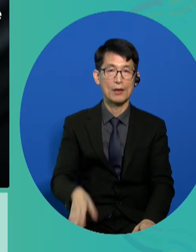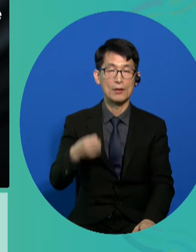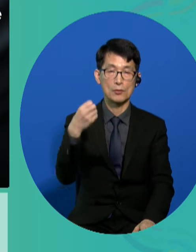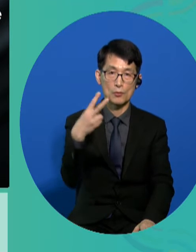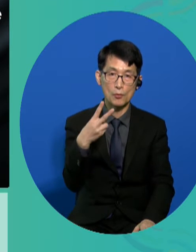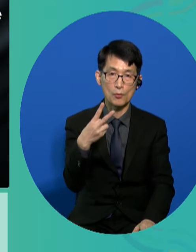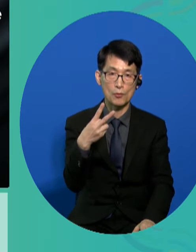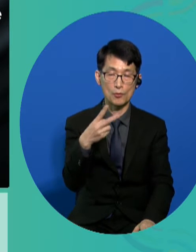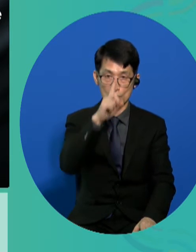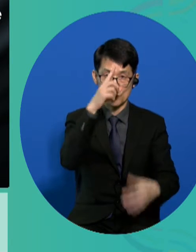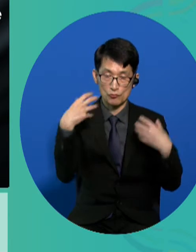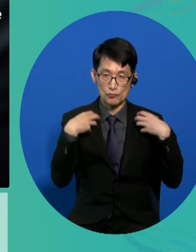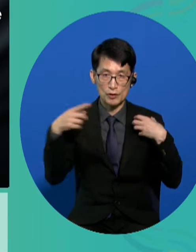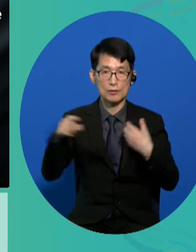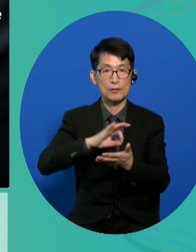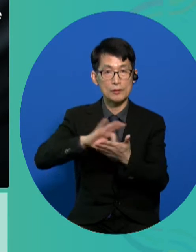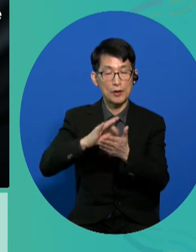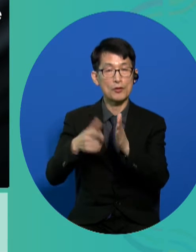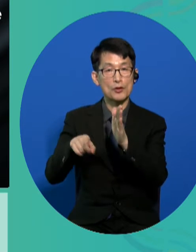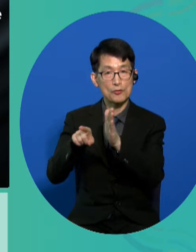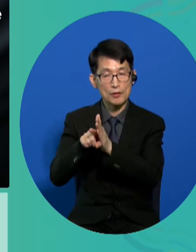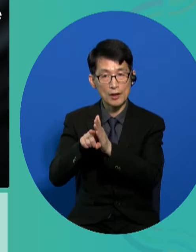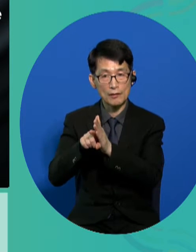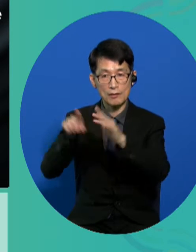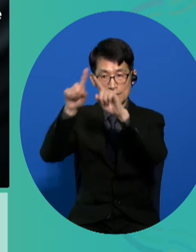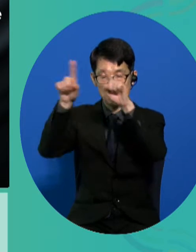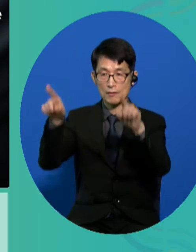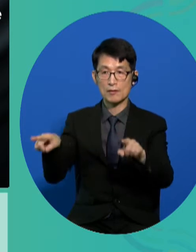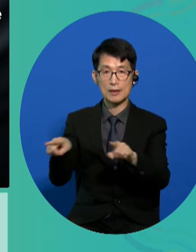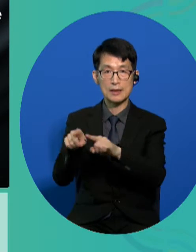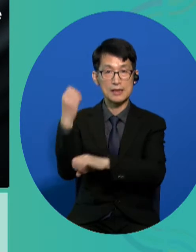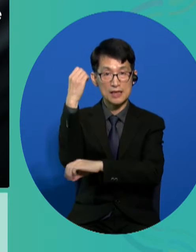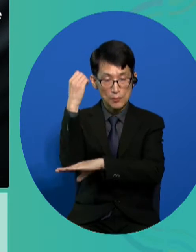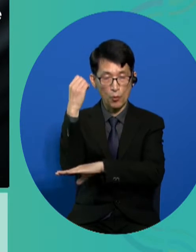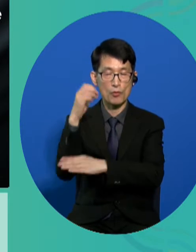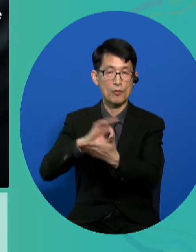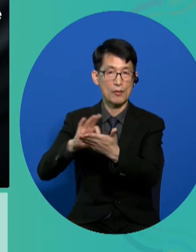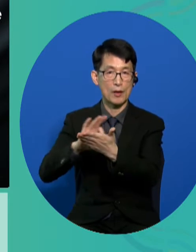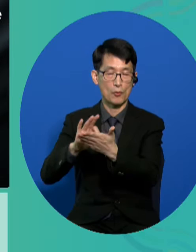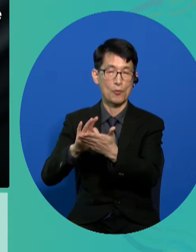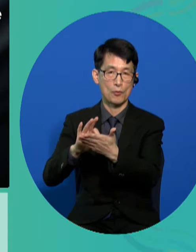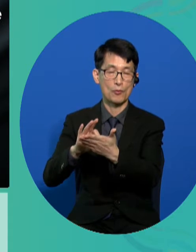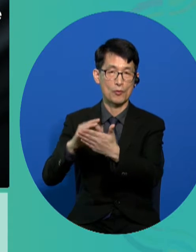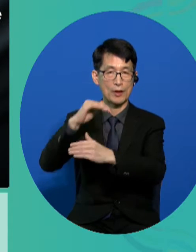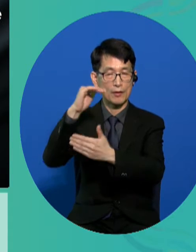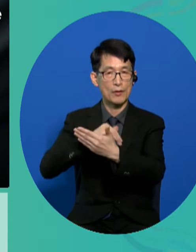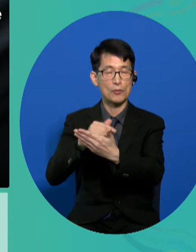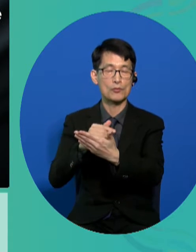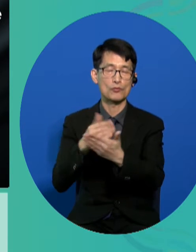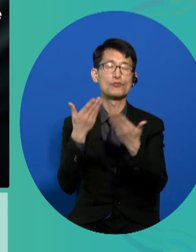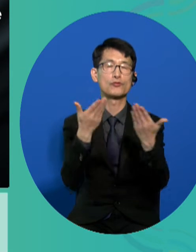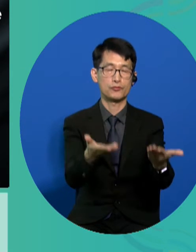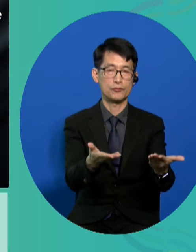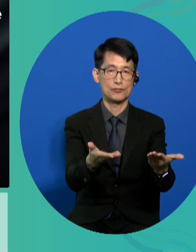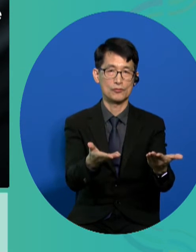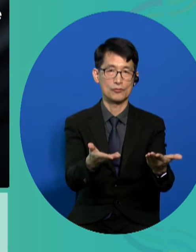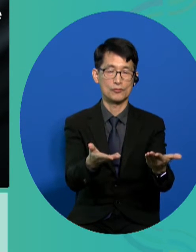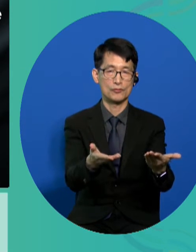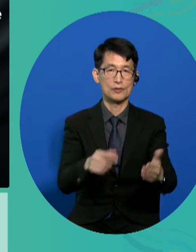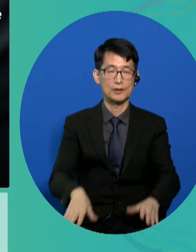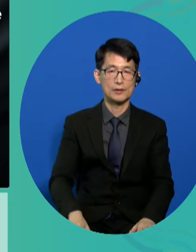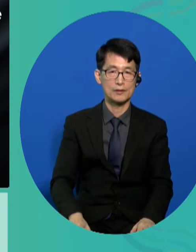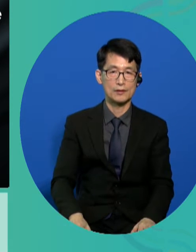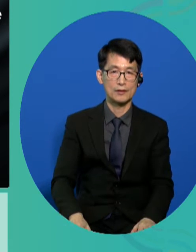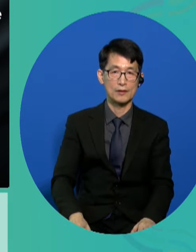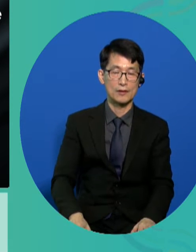정책을 채택하는 데 도움이 되는 툴도 포함되어 있는데요. 이는 각 도시가 구매하는 기술이 장애인도